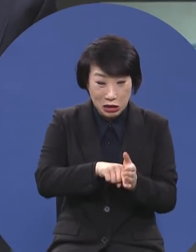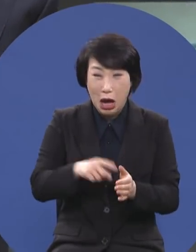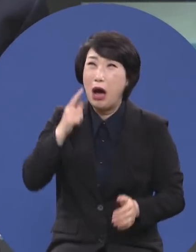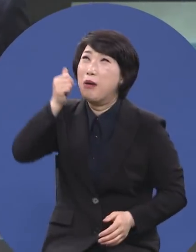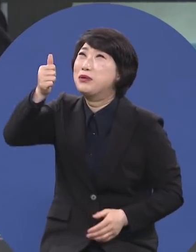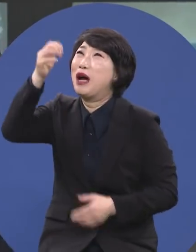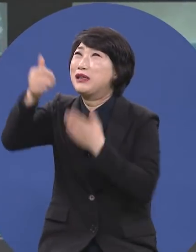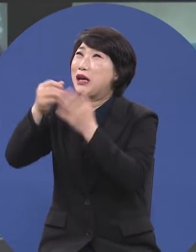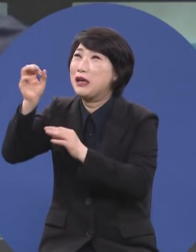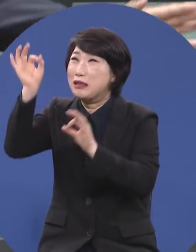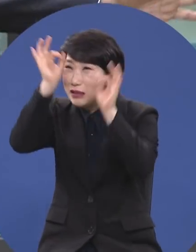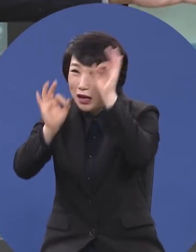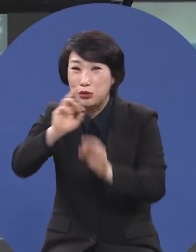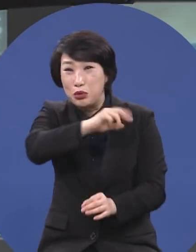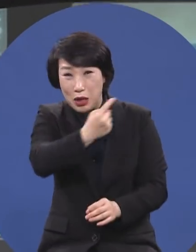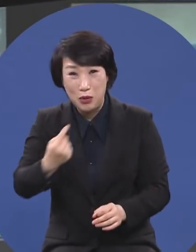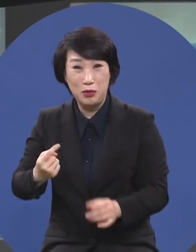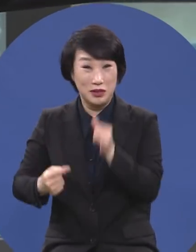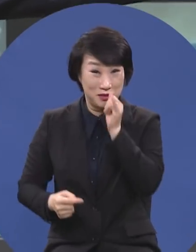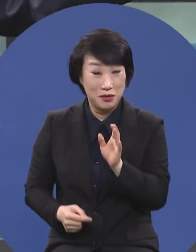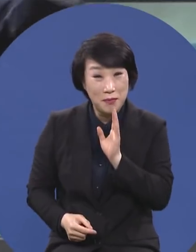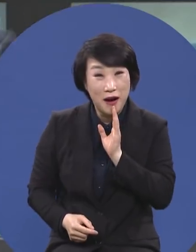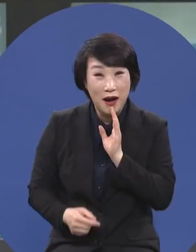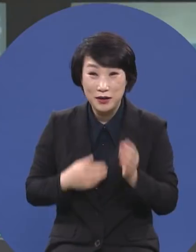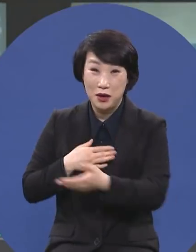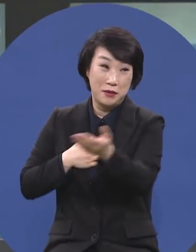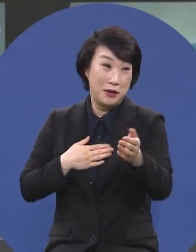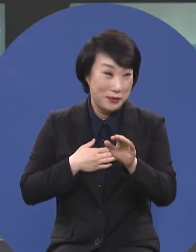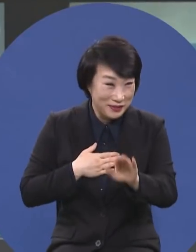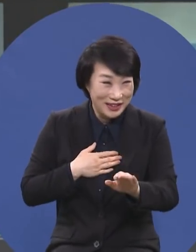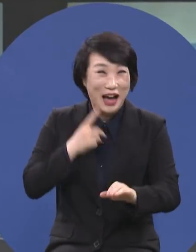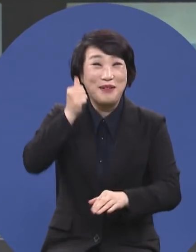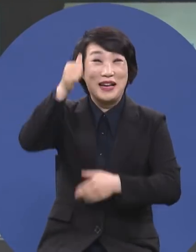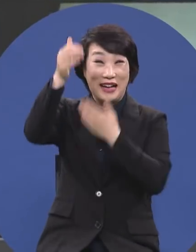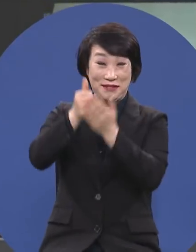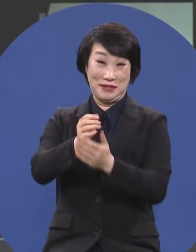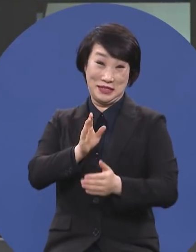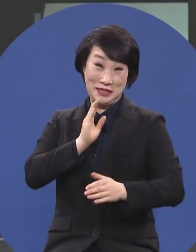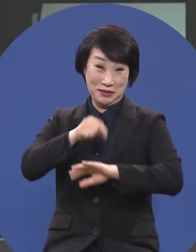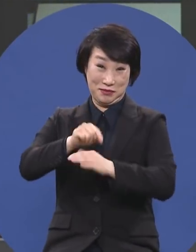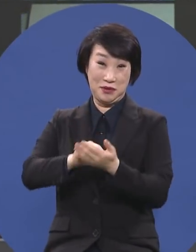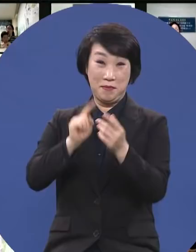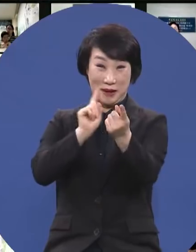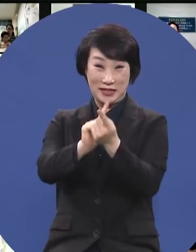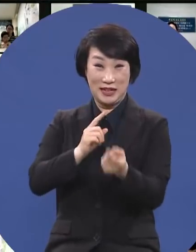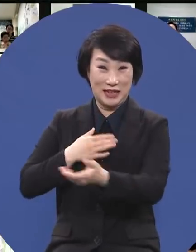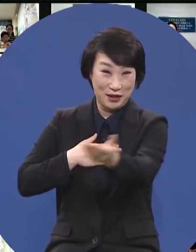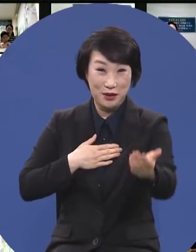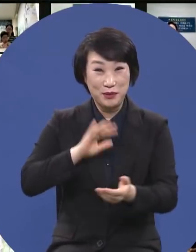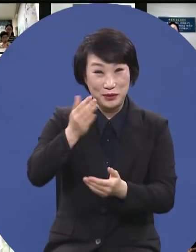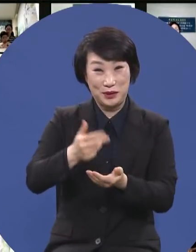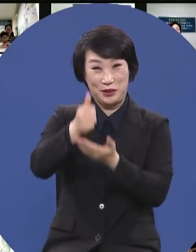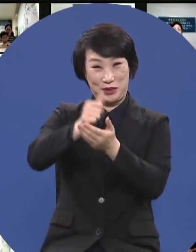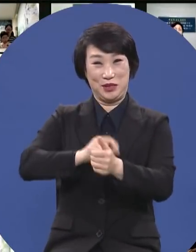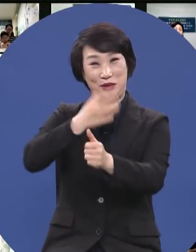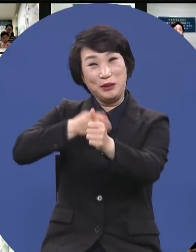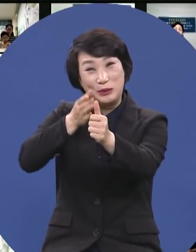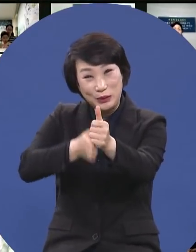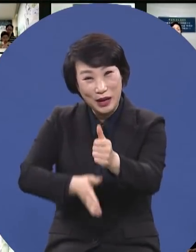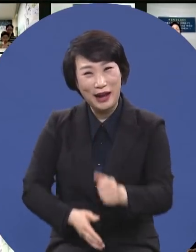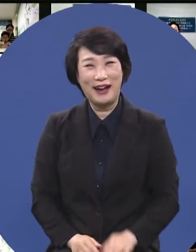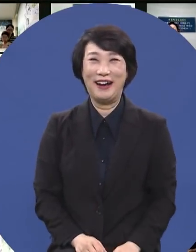찾아야 된다 이 말이오. 오늘 그 아버지 만나는 시간 되기를 주님의 이름으로 축원합니다.